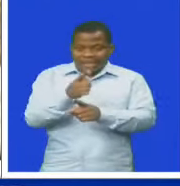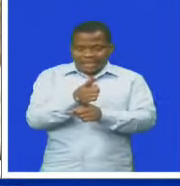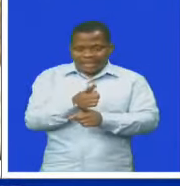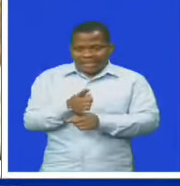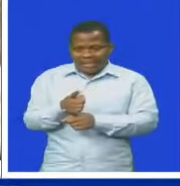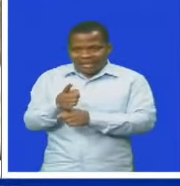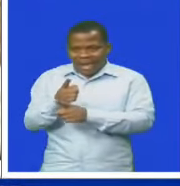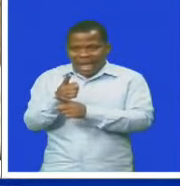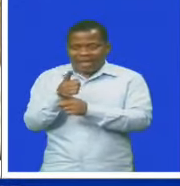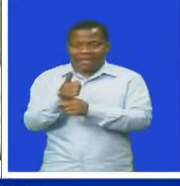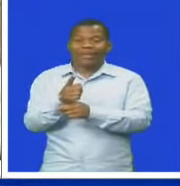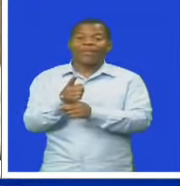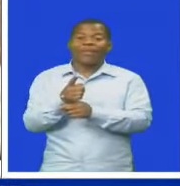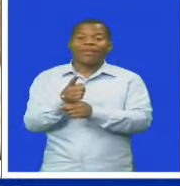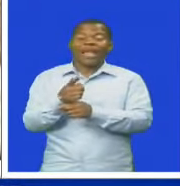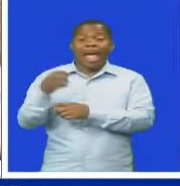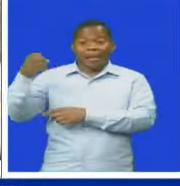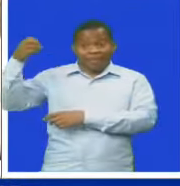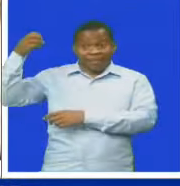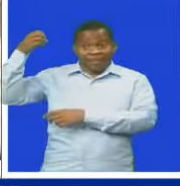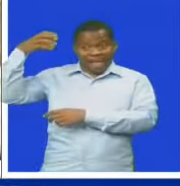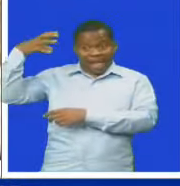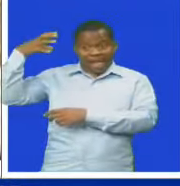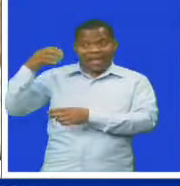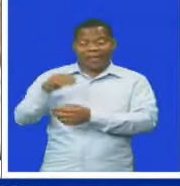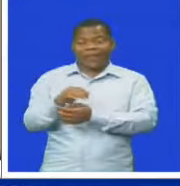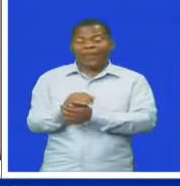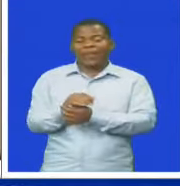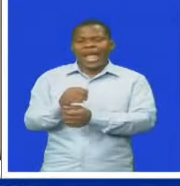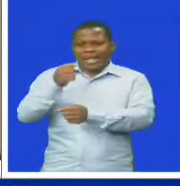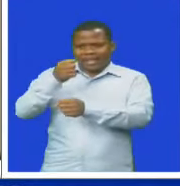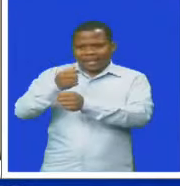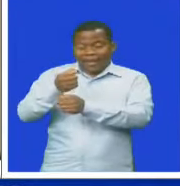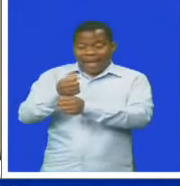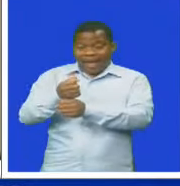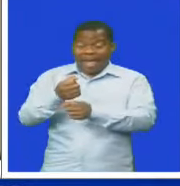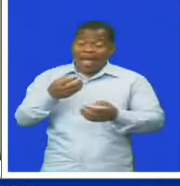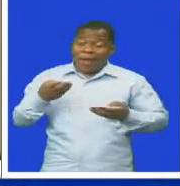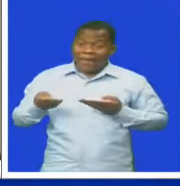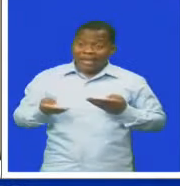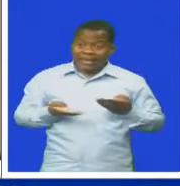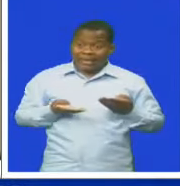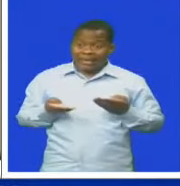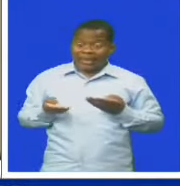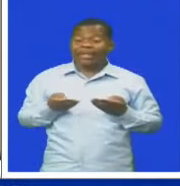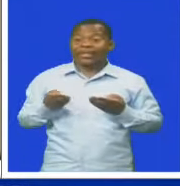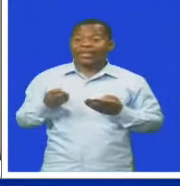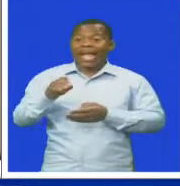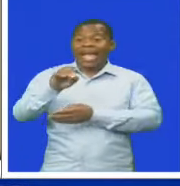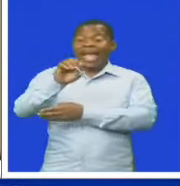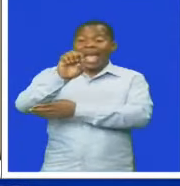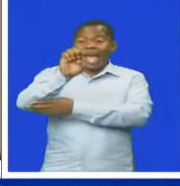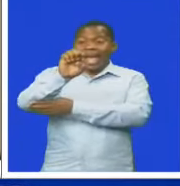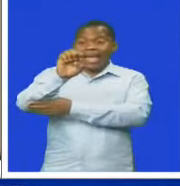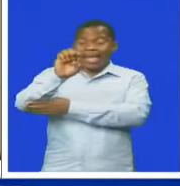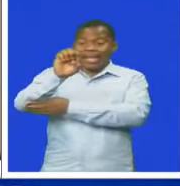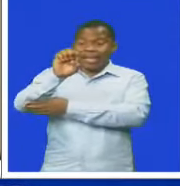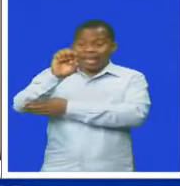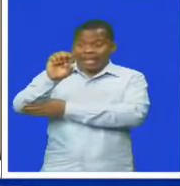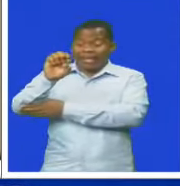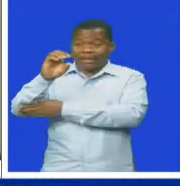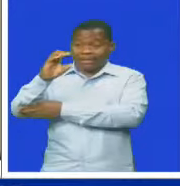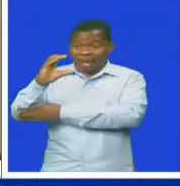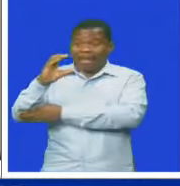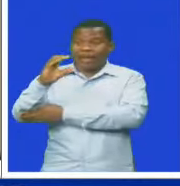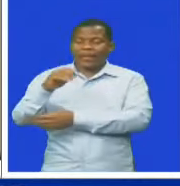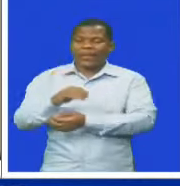kubeka imigomo yekusebenta kwenkampani yemagesi yeswatini electricity company Infuna yelitiko letemcebo waphansi